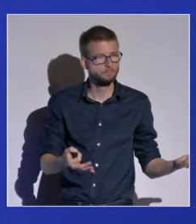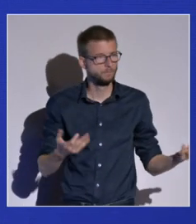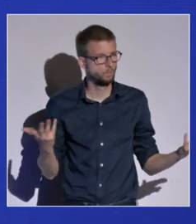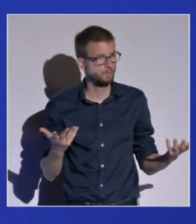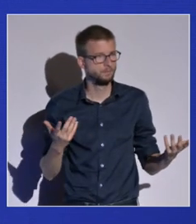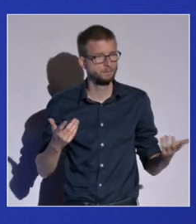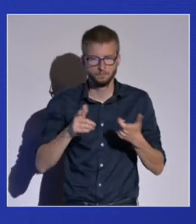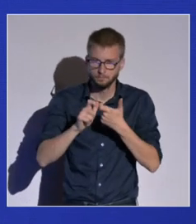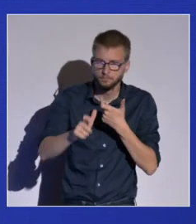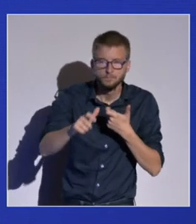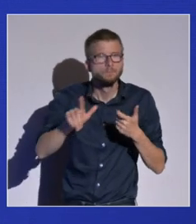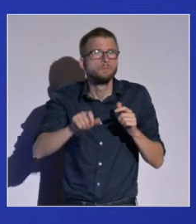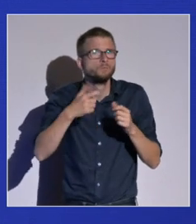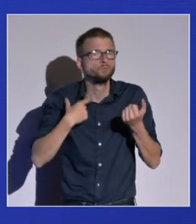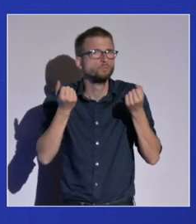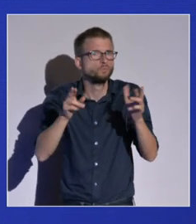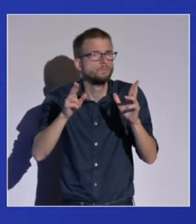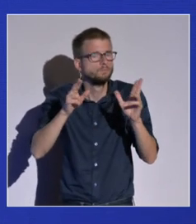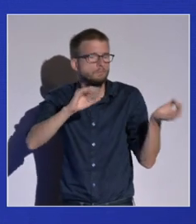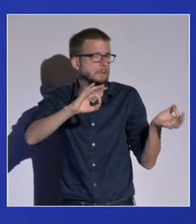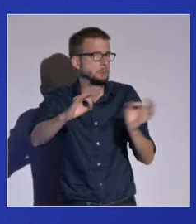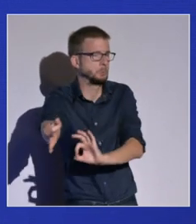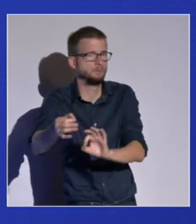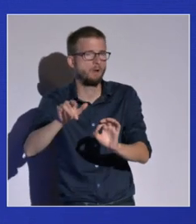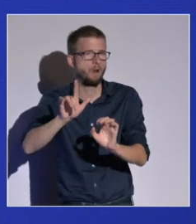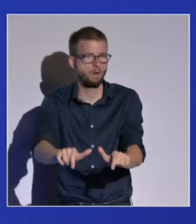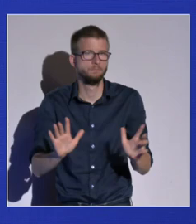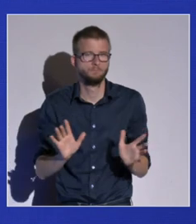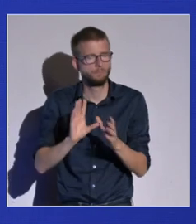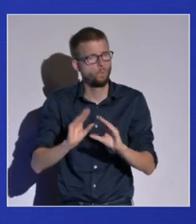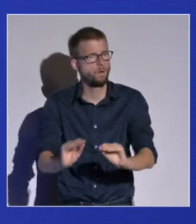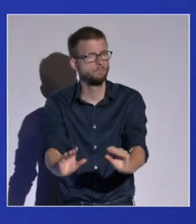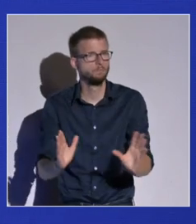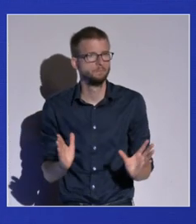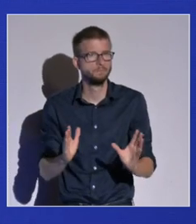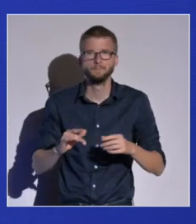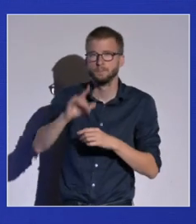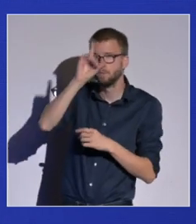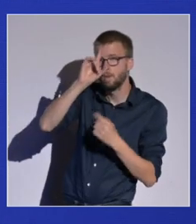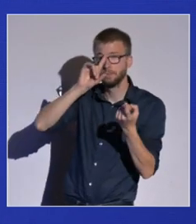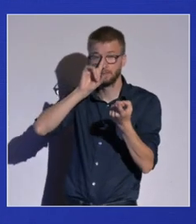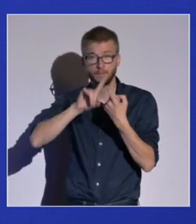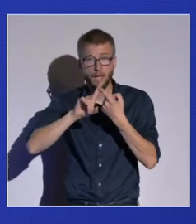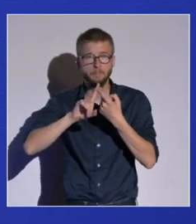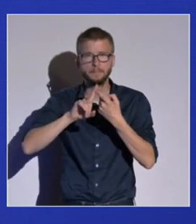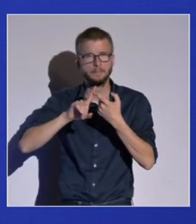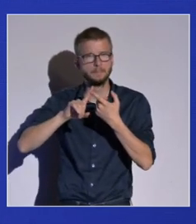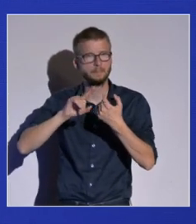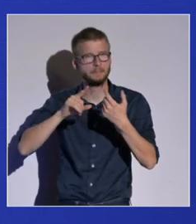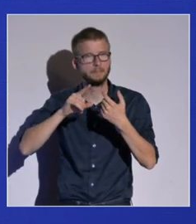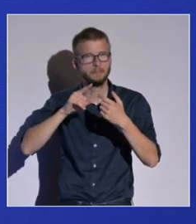certain, ou on devrait être certain, qu'il va y avoir une suite. Parce que quand, sur les questions essentielles, dont je vais dire un